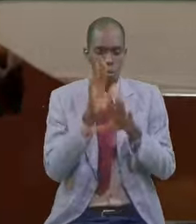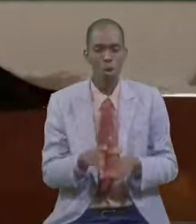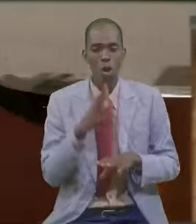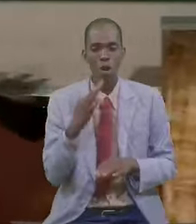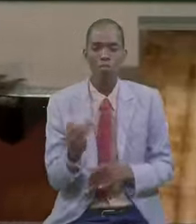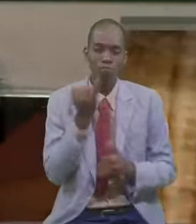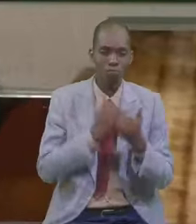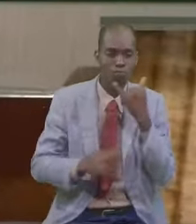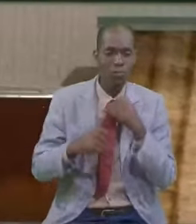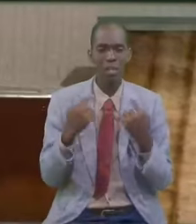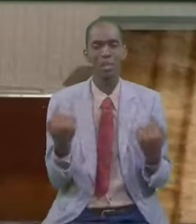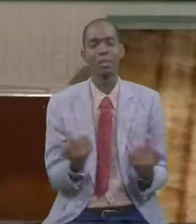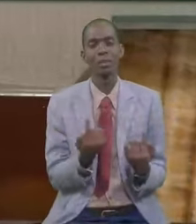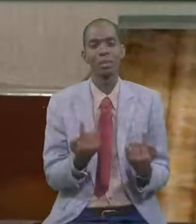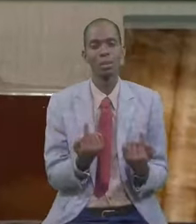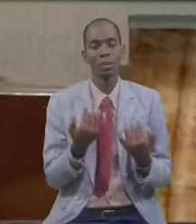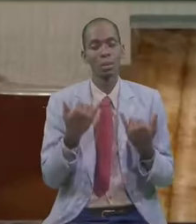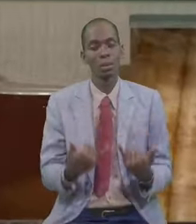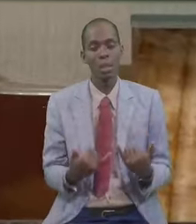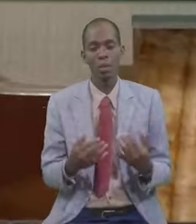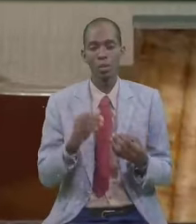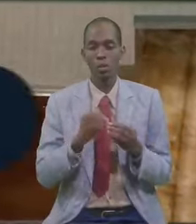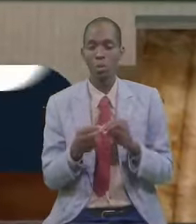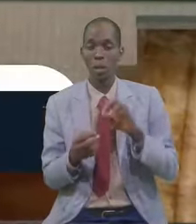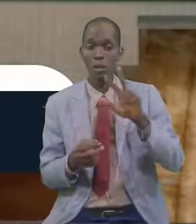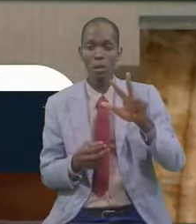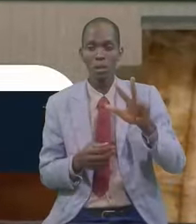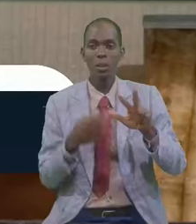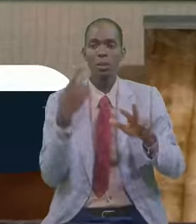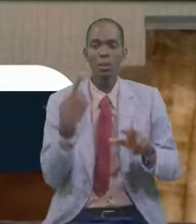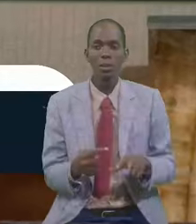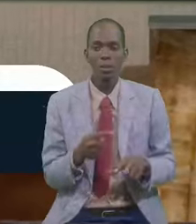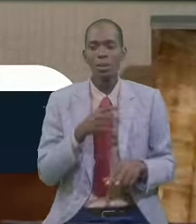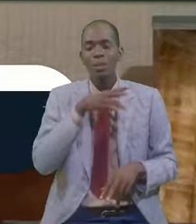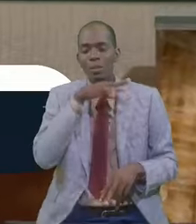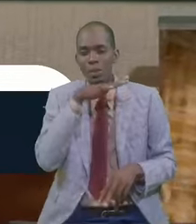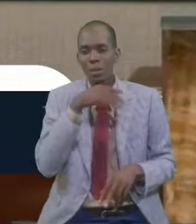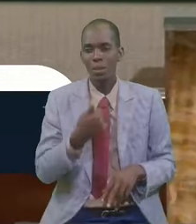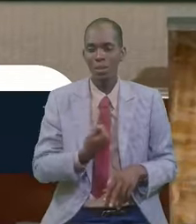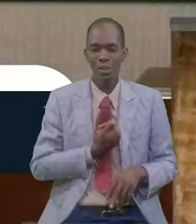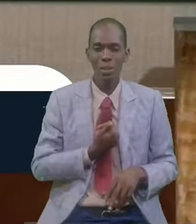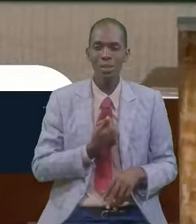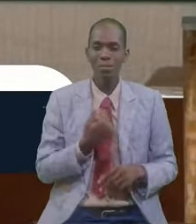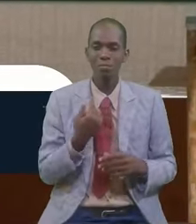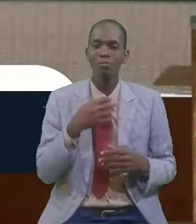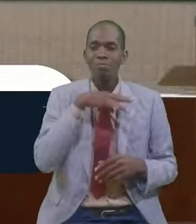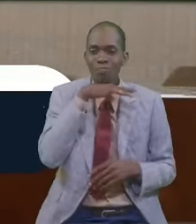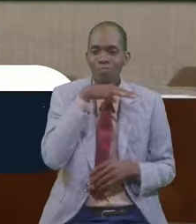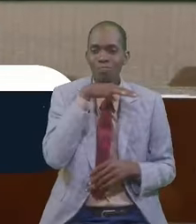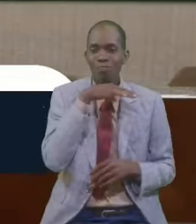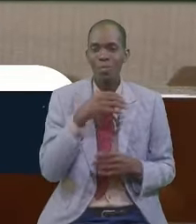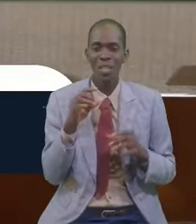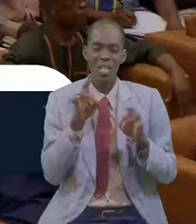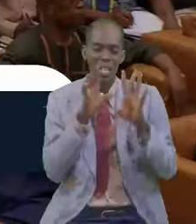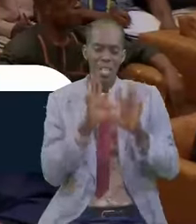l'iniquité. Troisième partie ici. Nous allons voir ici les gens sales et souillés qui haïssent